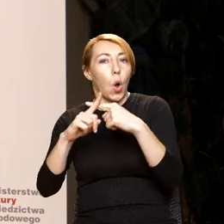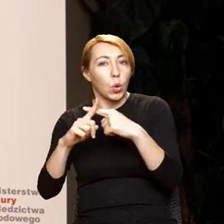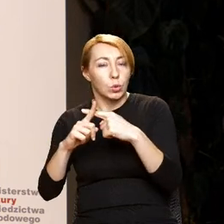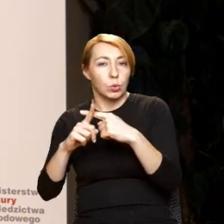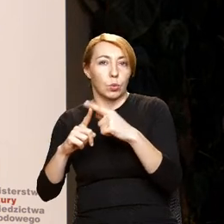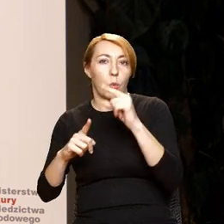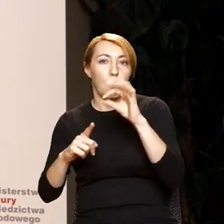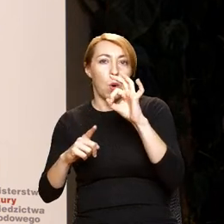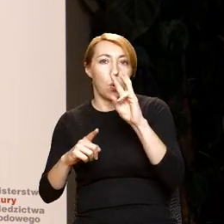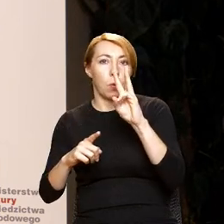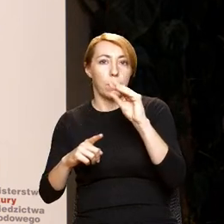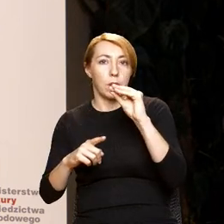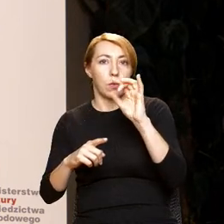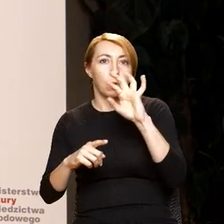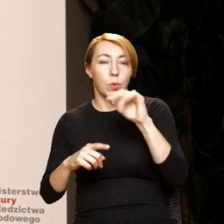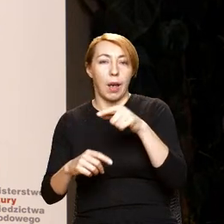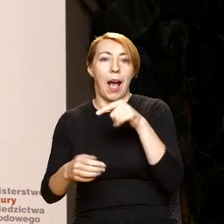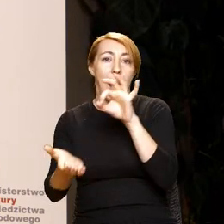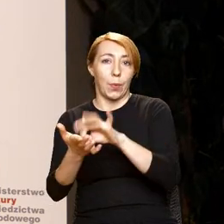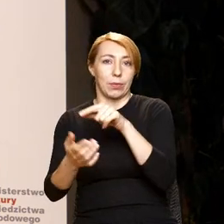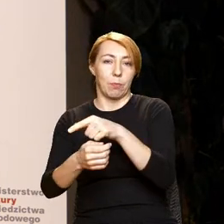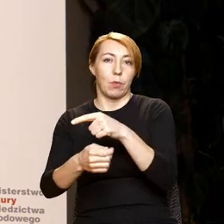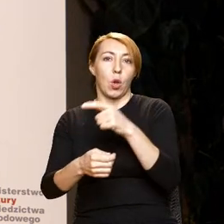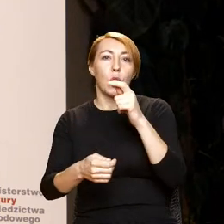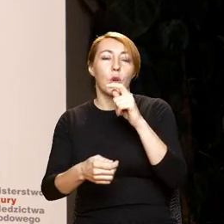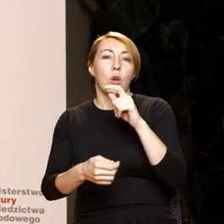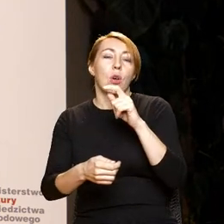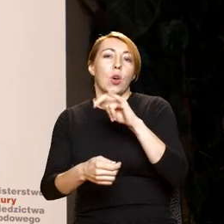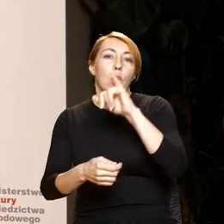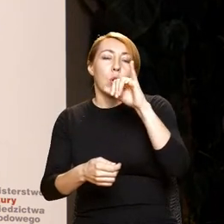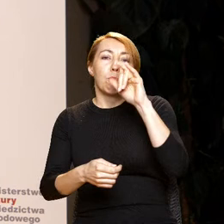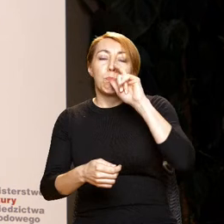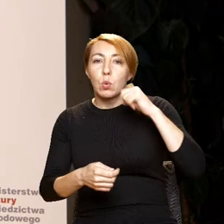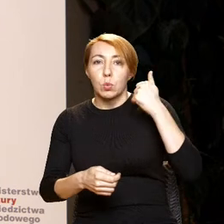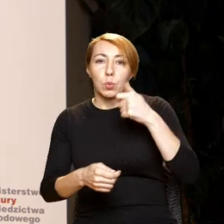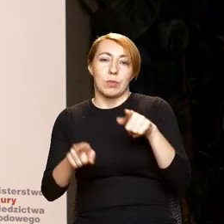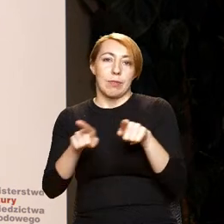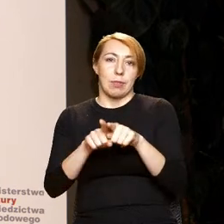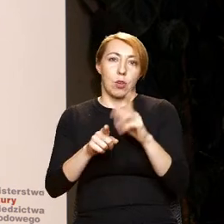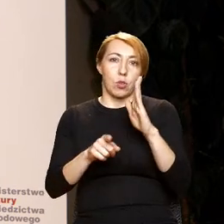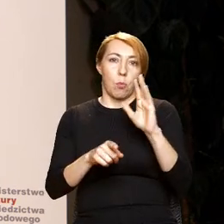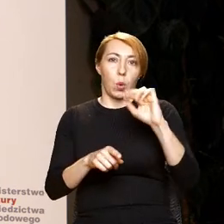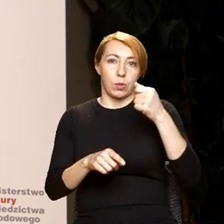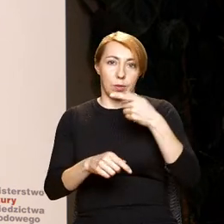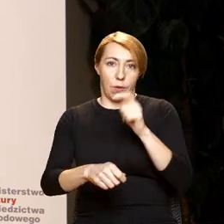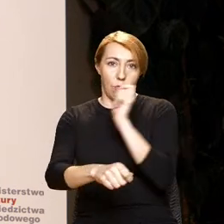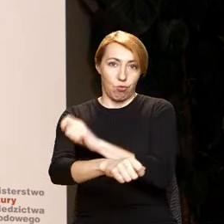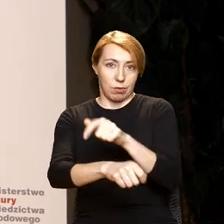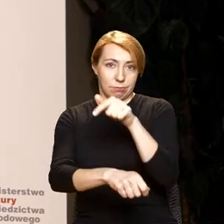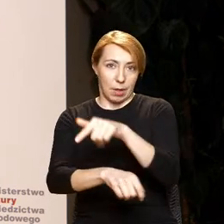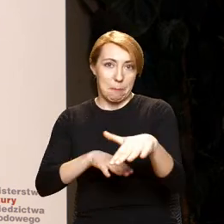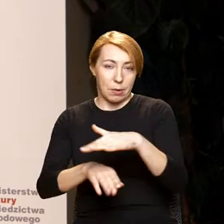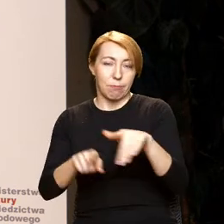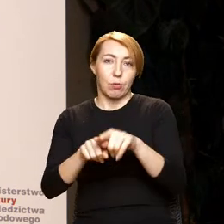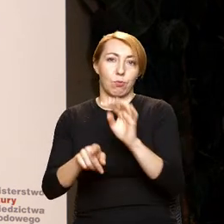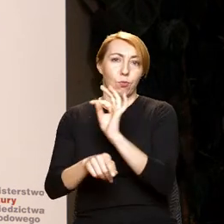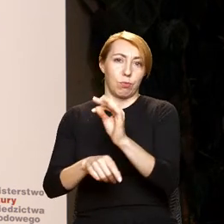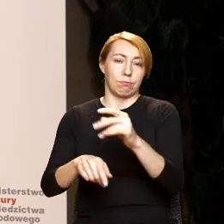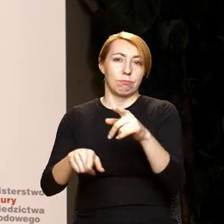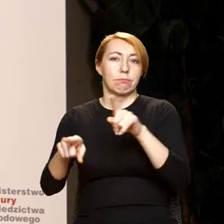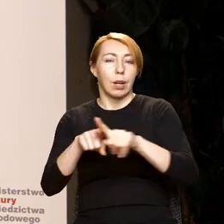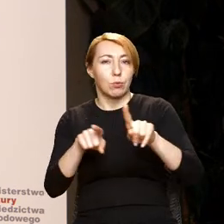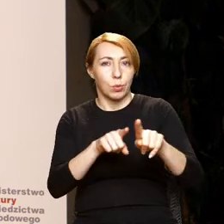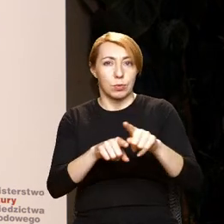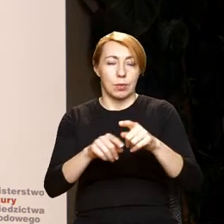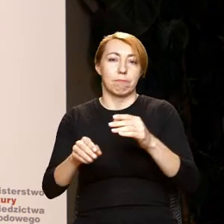Sorok Polskim, w którym chrzczony był Józef Piłsudski, w którym chrzczony był też Bronisław Piłsudski i starsze rodzeństwo